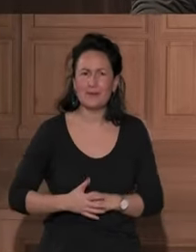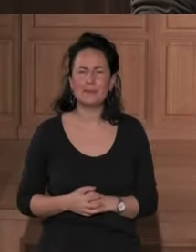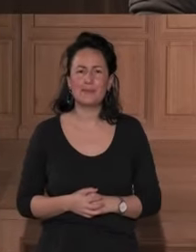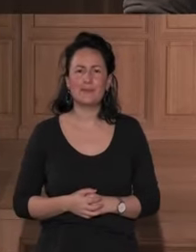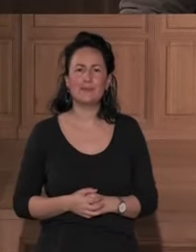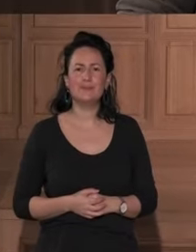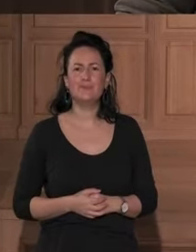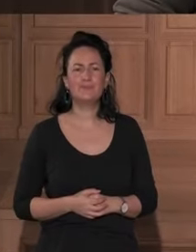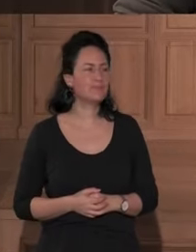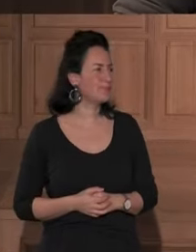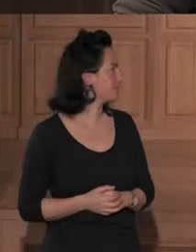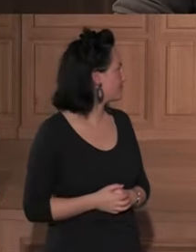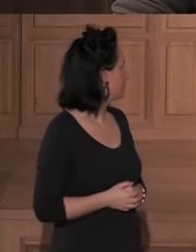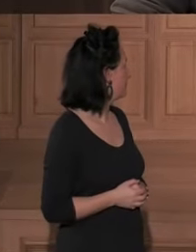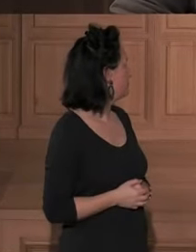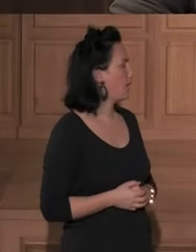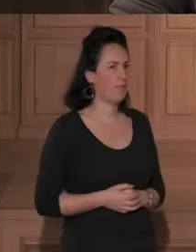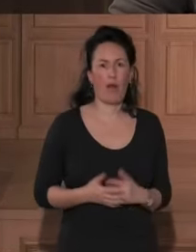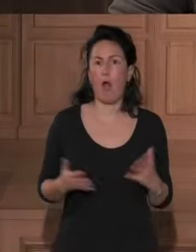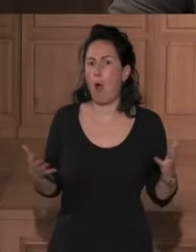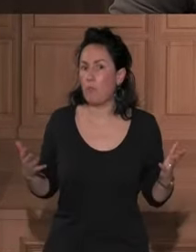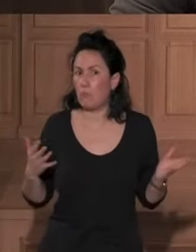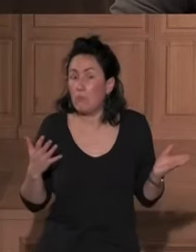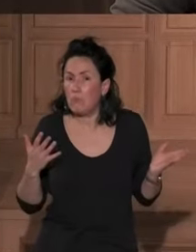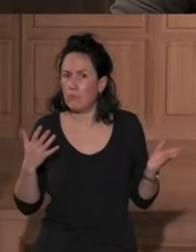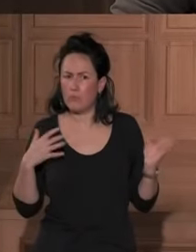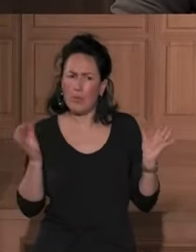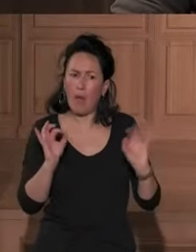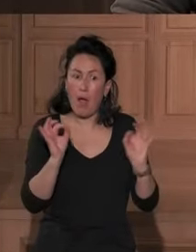non, il n'y a pas d'article. Peut-être que depuis, il y a eu des articles, mais